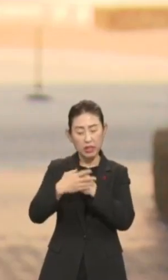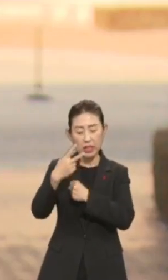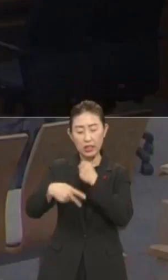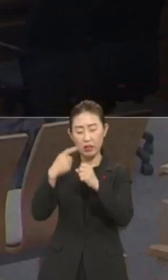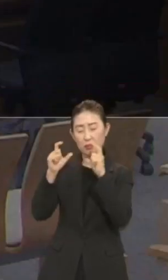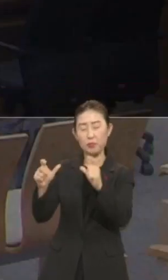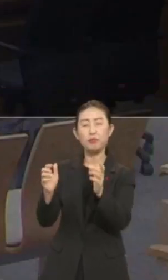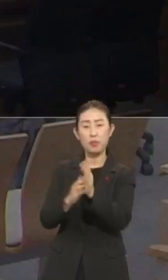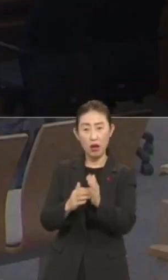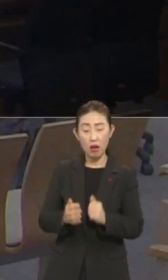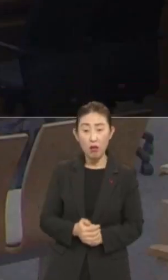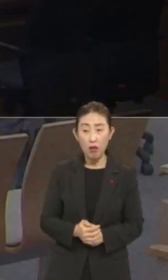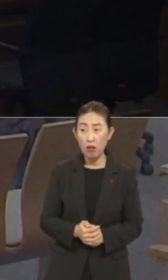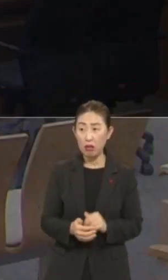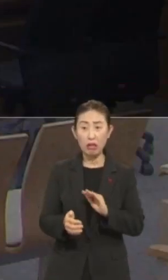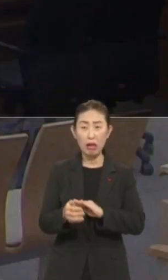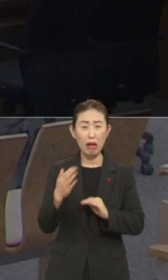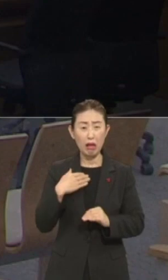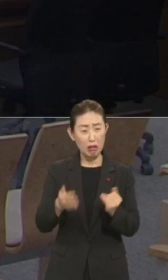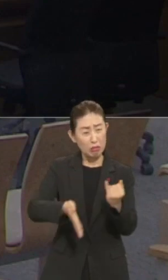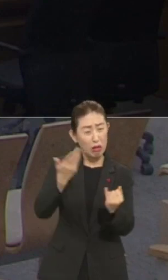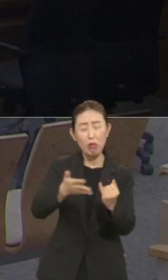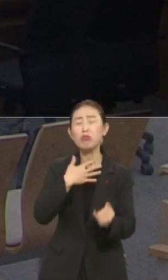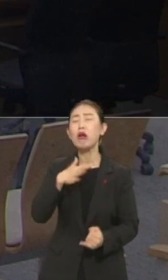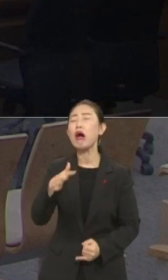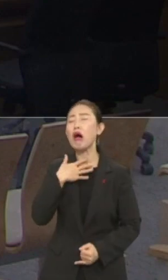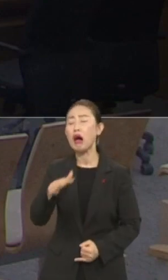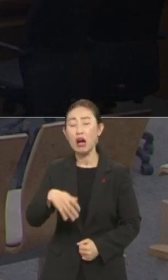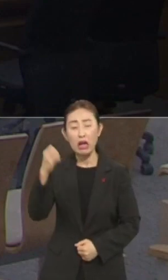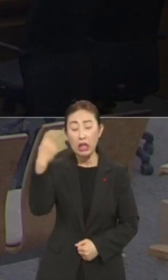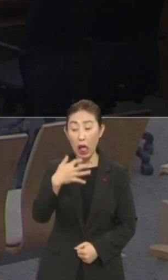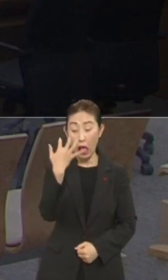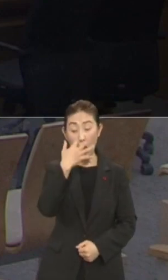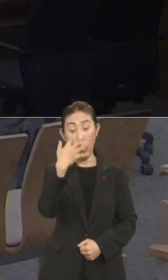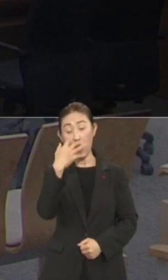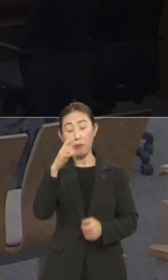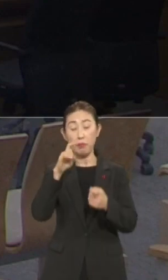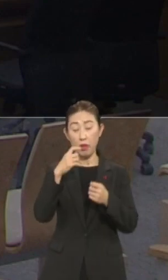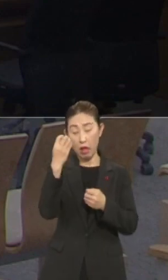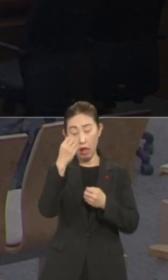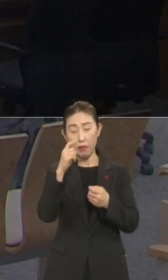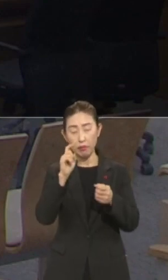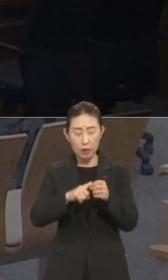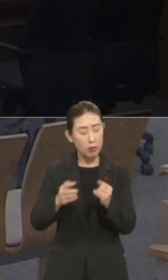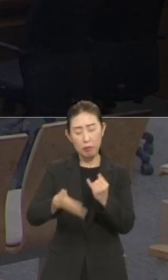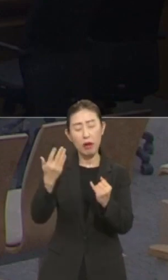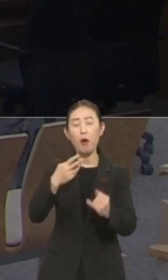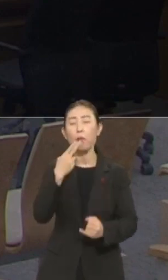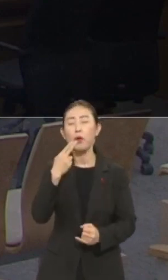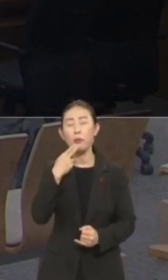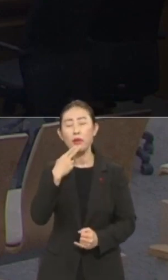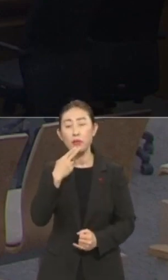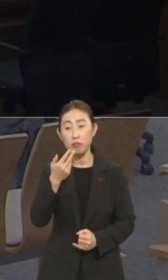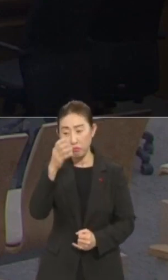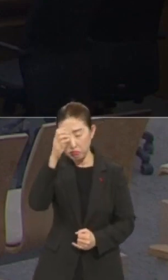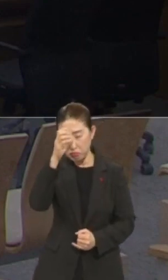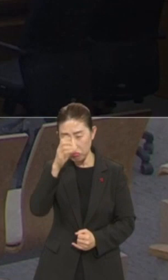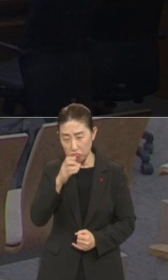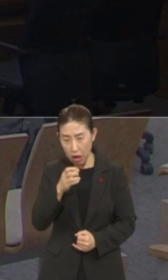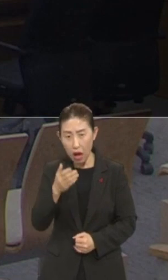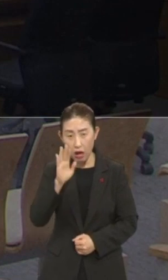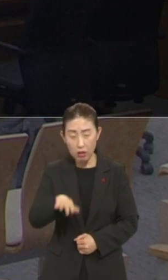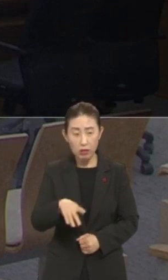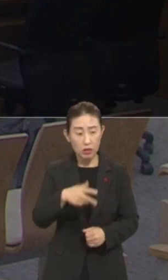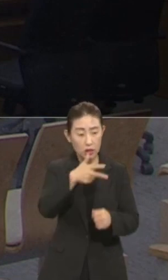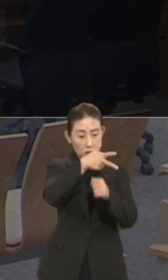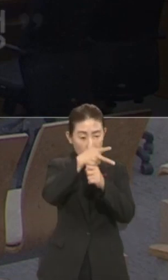선고받았습니다는 신체접촉은 없었고 있었더라도 성적 의도가 없었다고 주장했지만 재판부는 CCTV 등 객관적